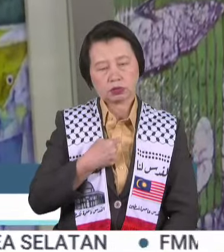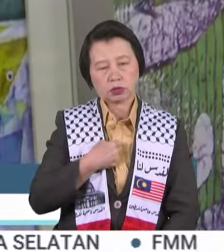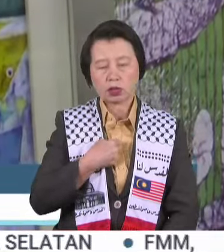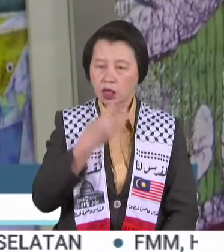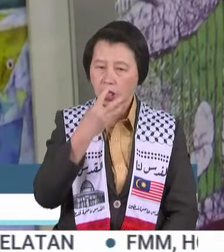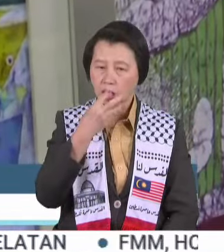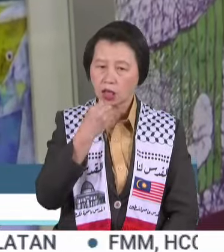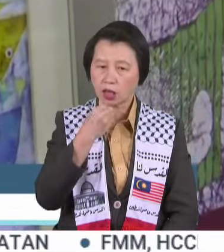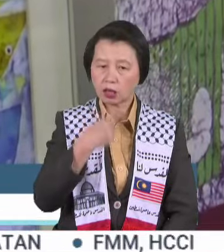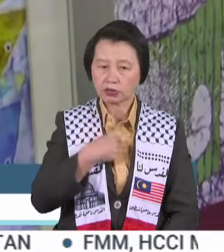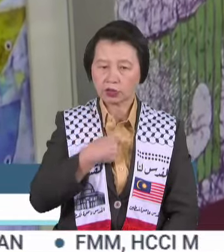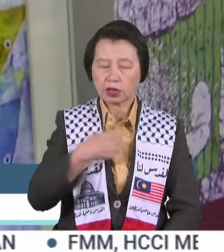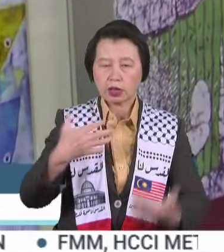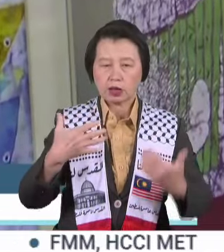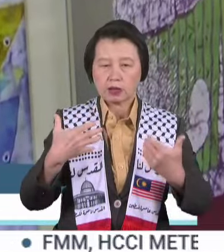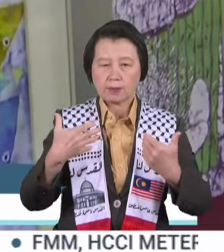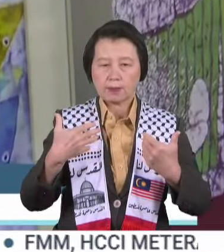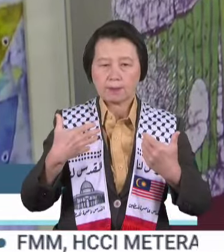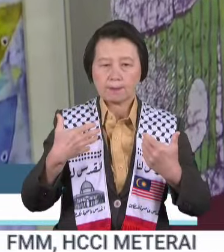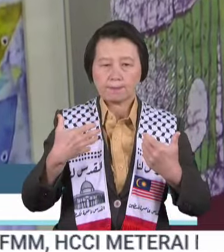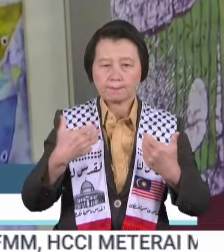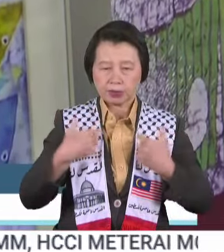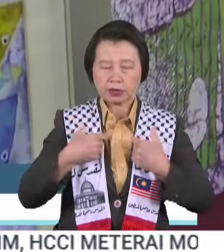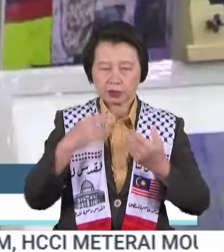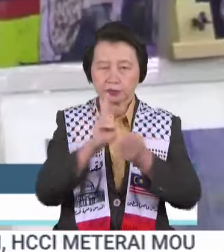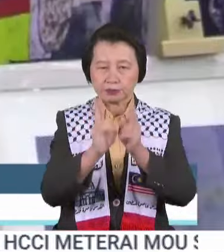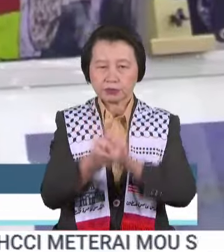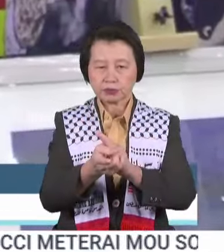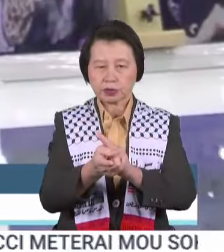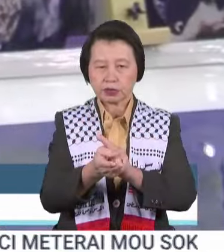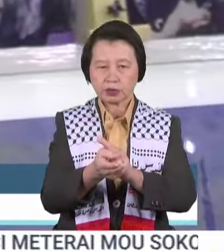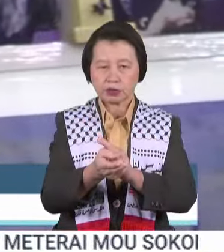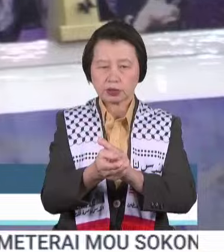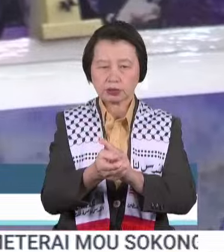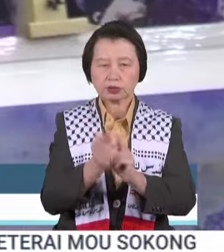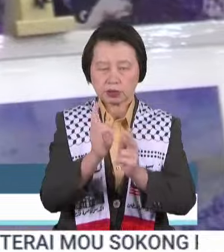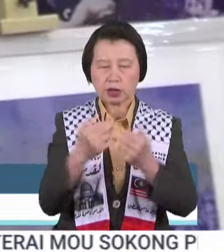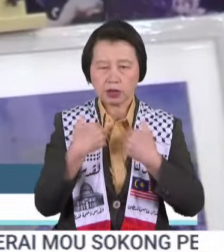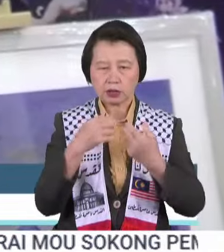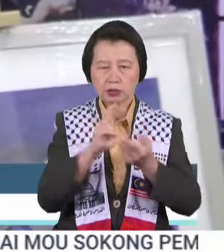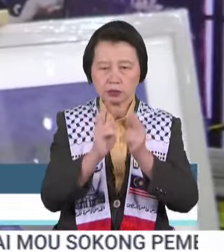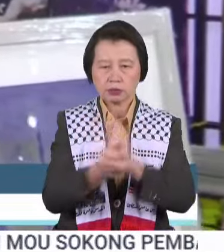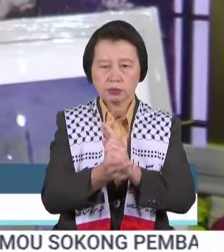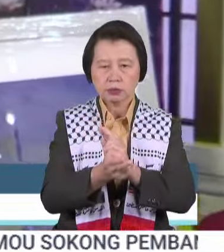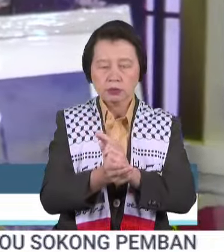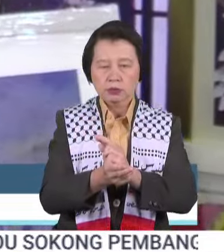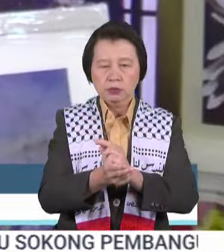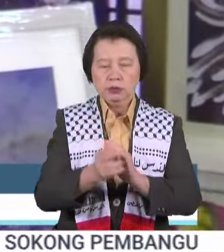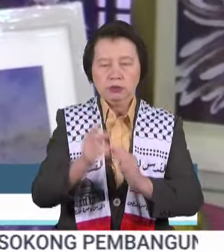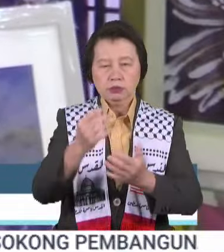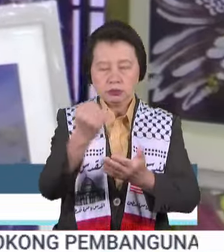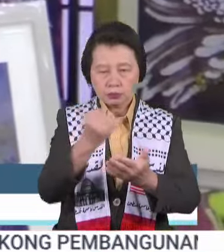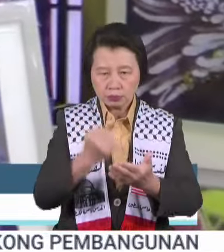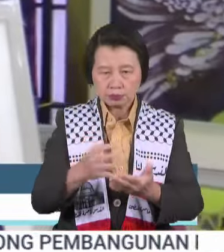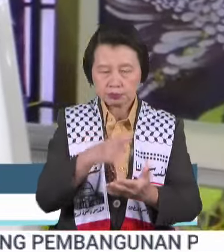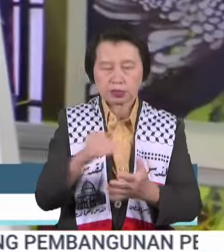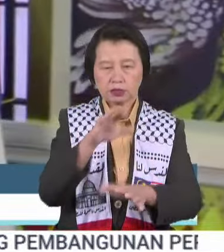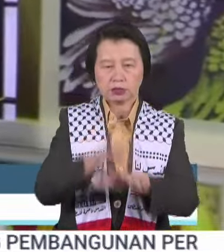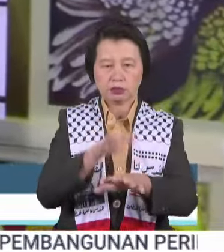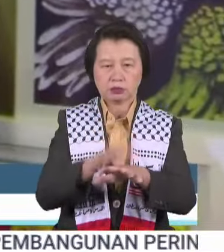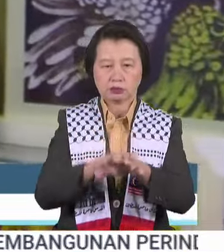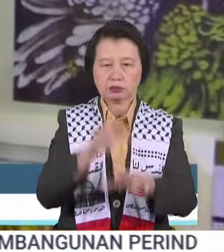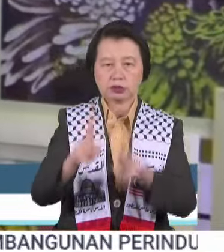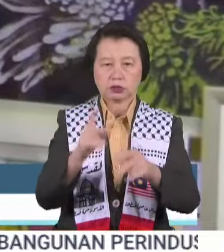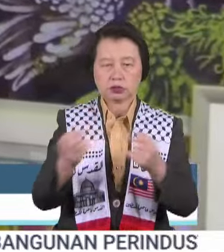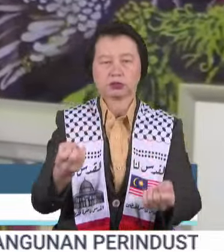orang kata apa ni, ada perubahanlah, perubahan dari segi karya dan dari segi sambutan orang